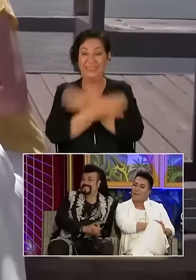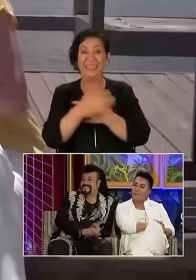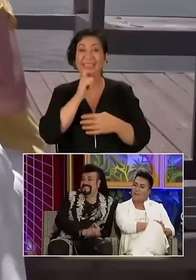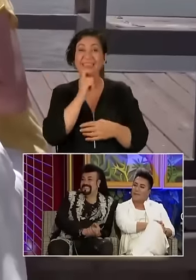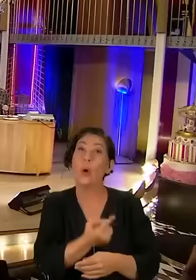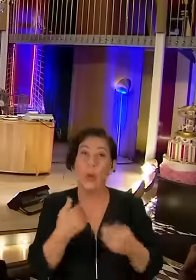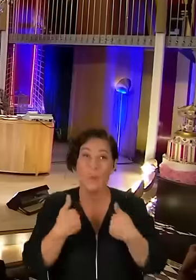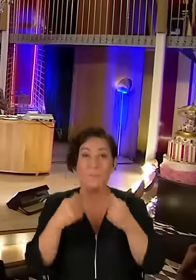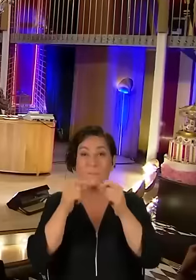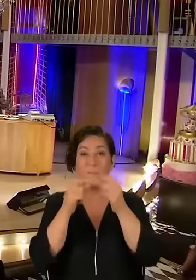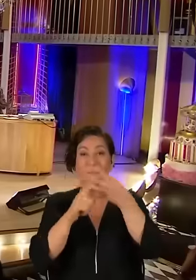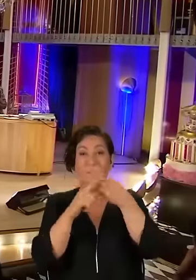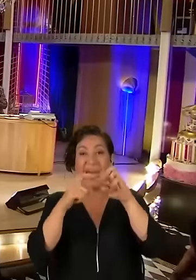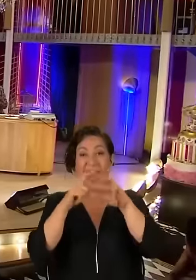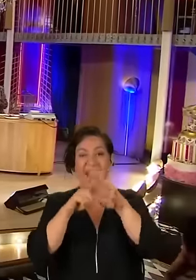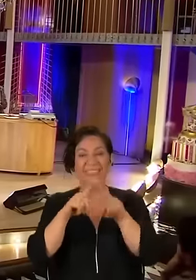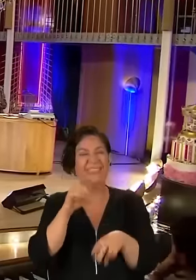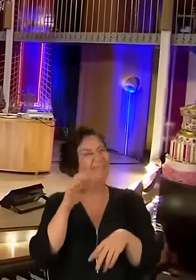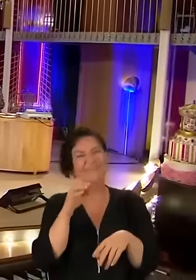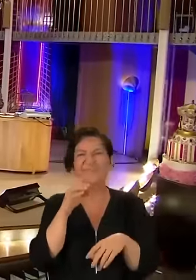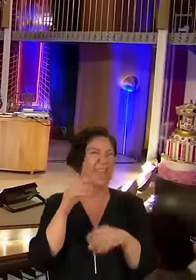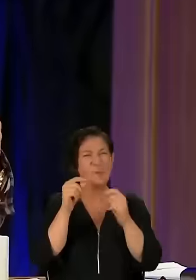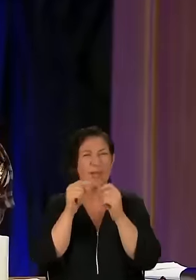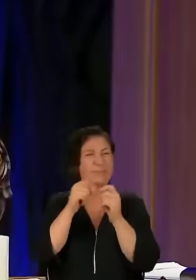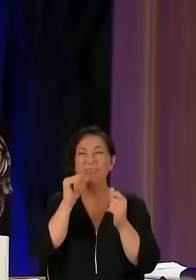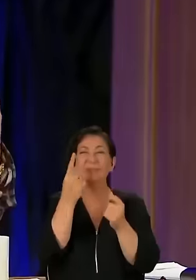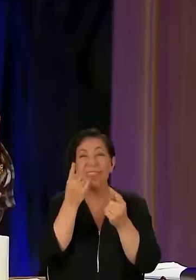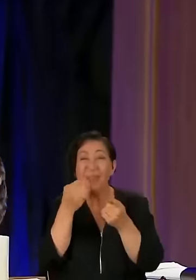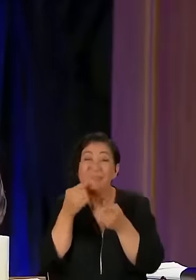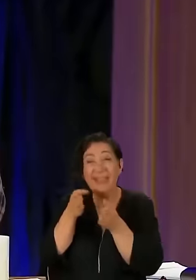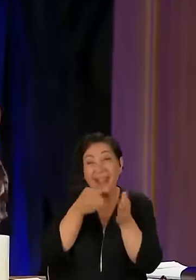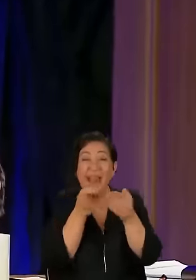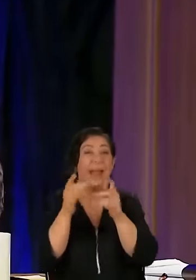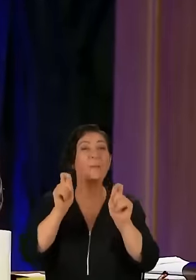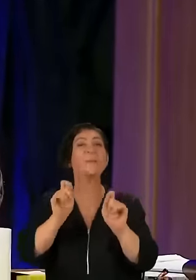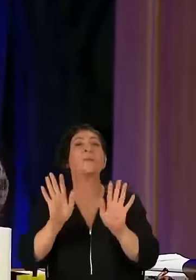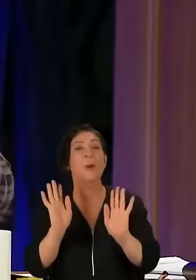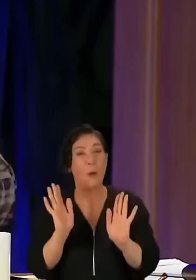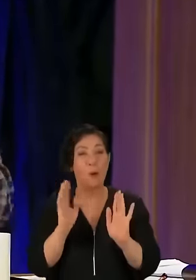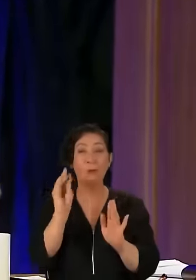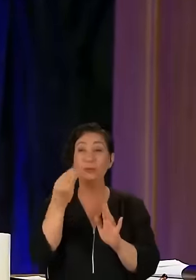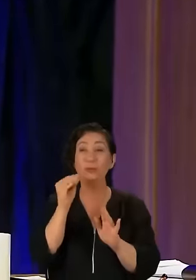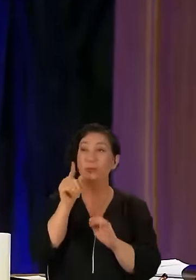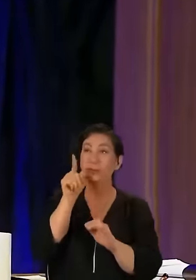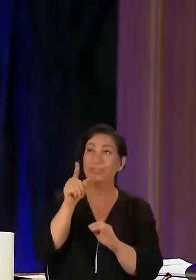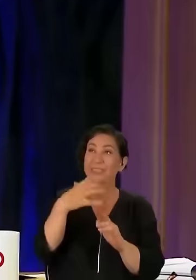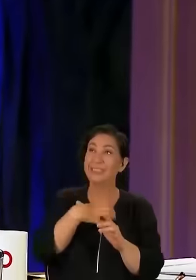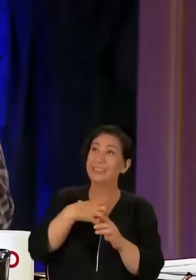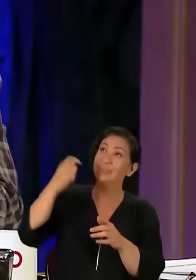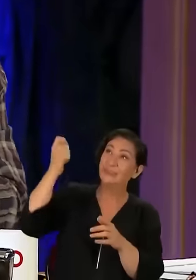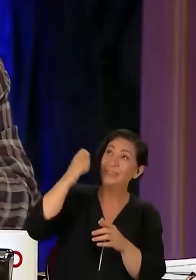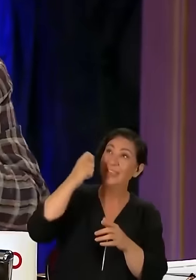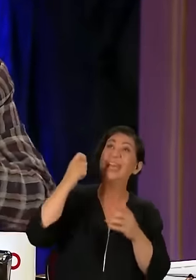de yanlış söylüyorum. Belma Belen hiçbir şeyi kıvıramıyor. Ve çocuk onun kendisini yere